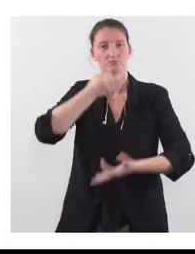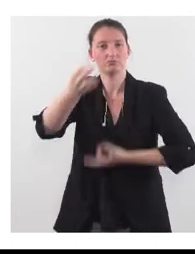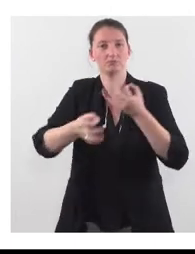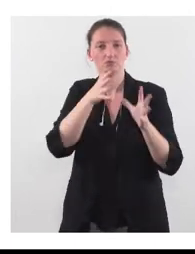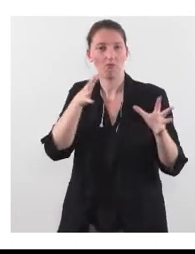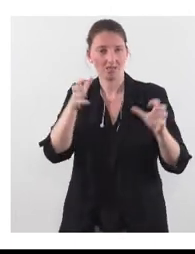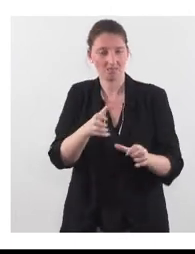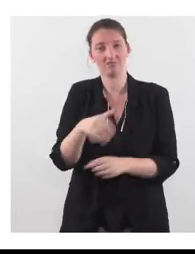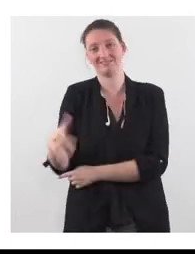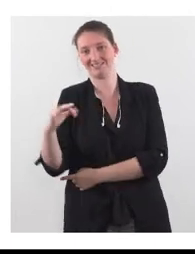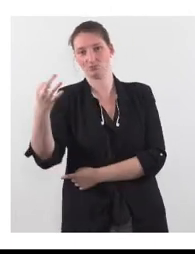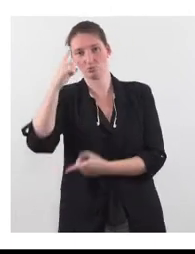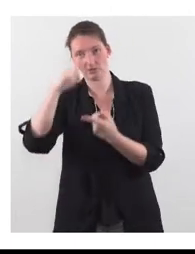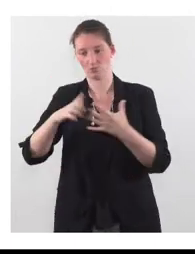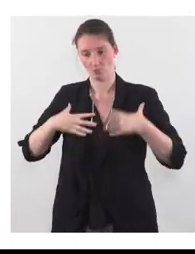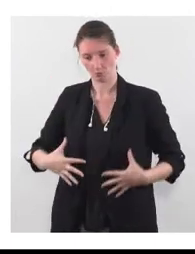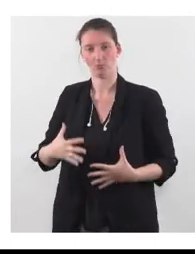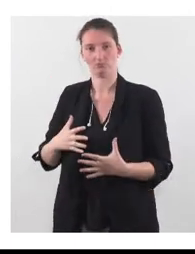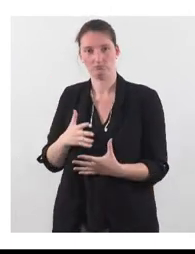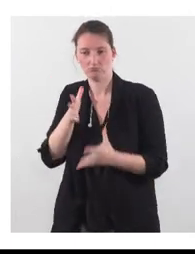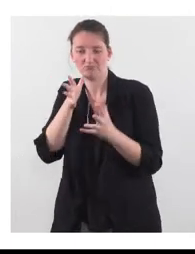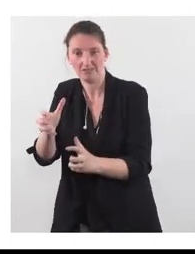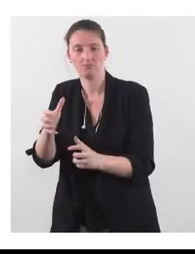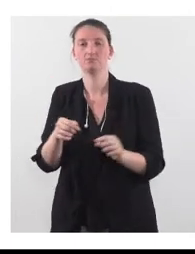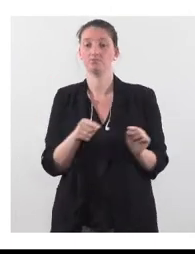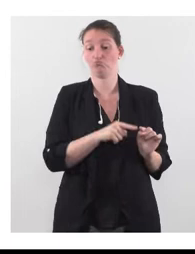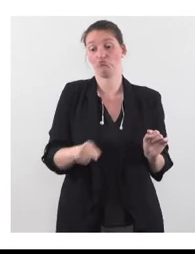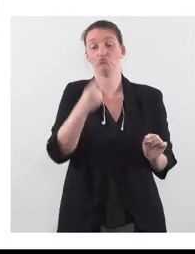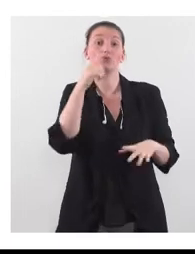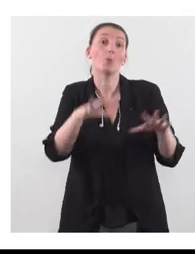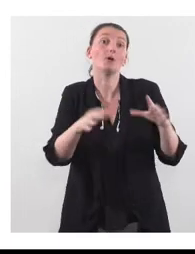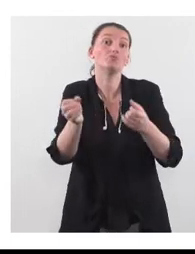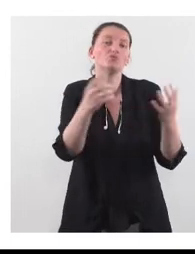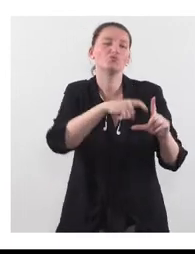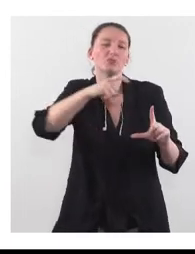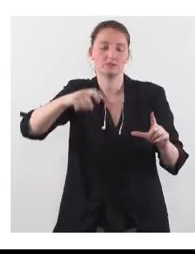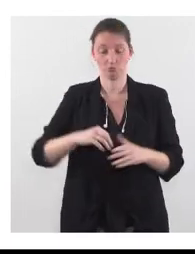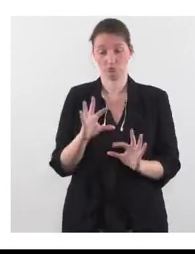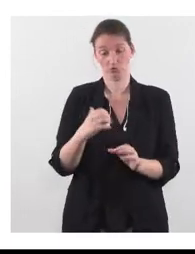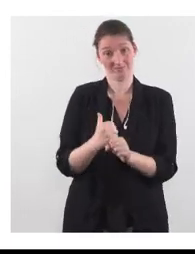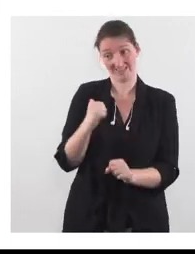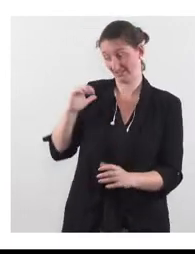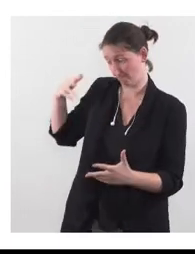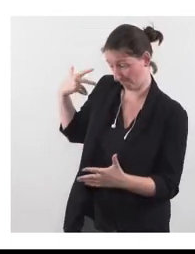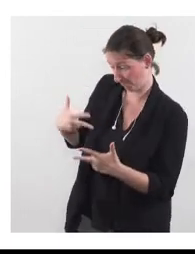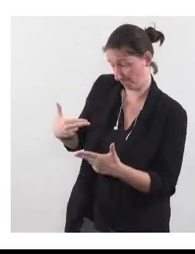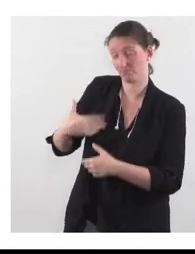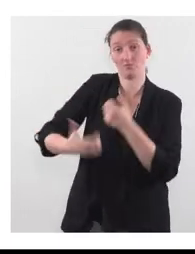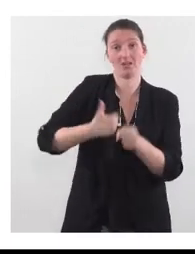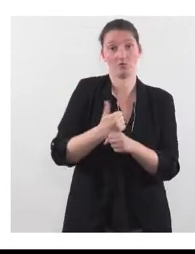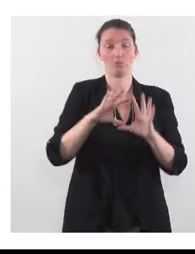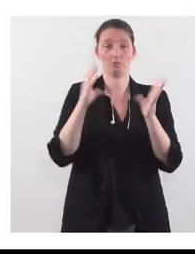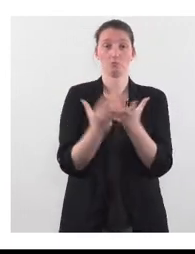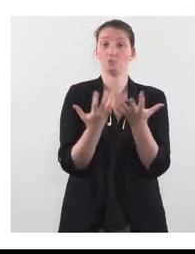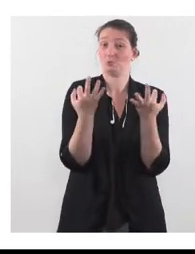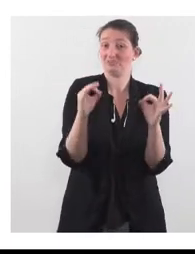actes de haine. Ça vous donne une idée des proportions des dossiers que nous avons. L'an passé, nous avons reçu plus de 10 000 signalements, ça veut dire 30